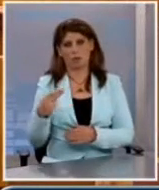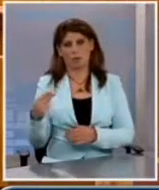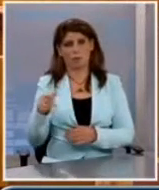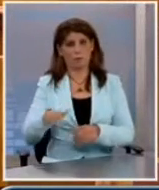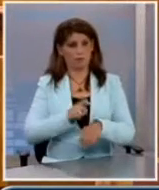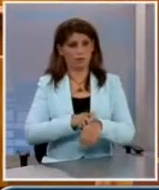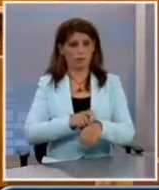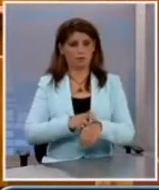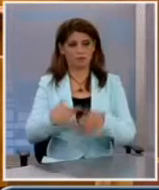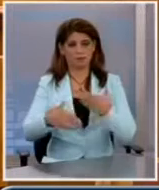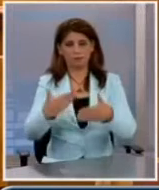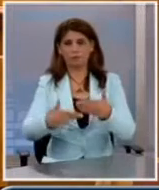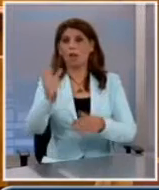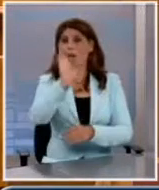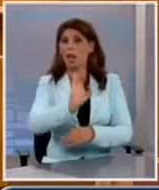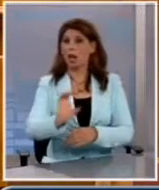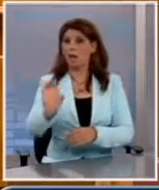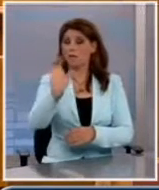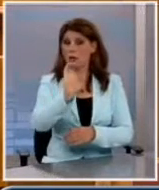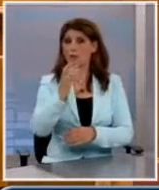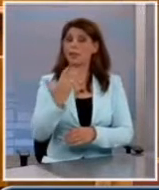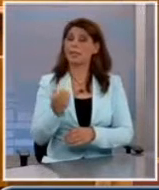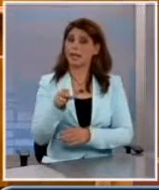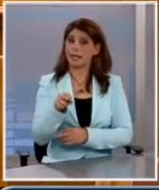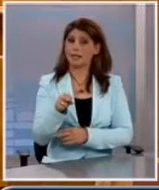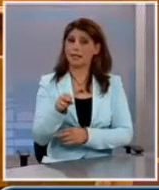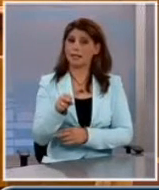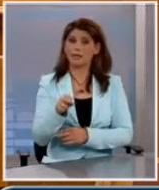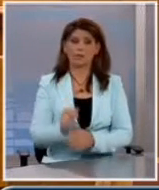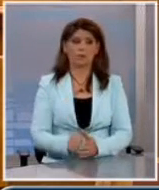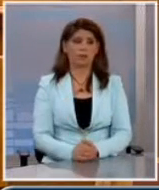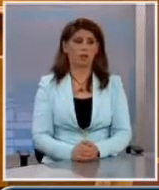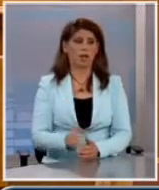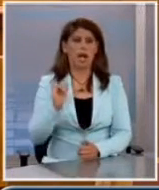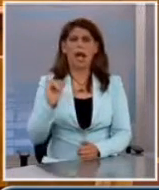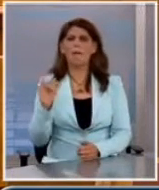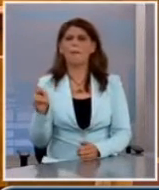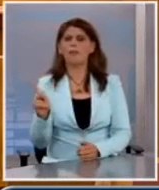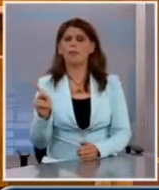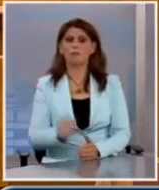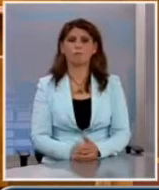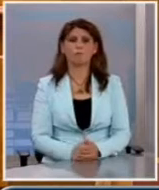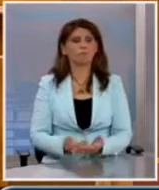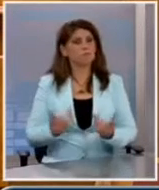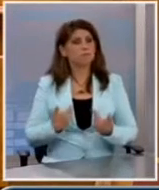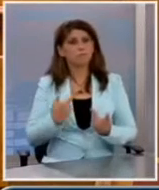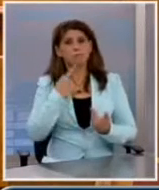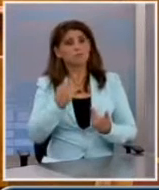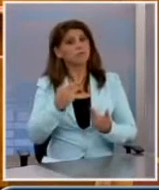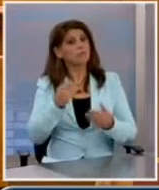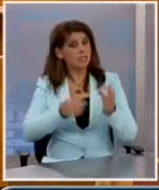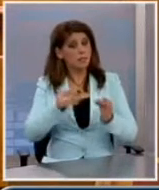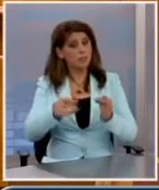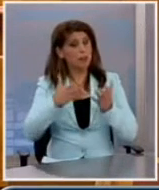τη στιγμή εξελίσσεται στην Ευρώπη και αφορά την TTIP. Αντί λοιπόν να συζητάμε για αυτά τα μεγάλα